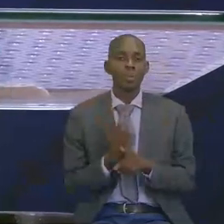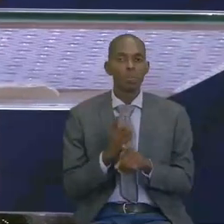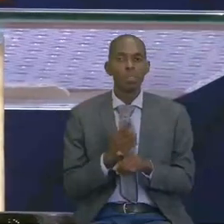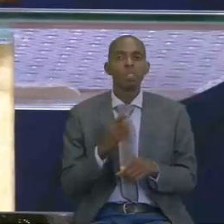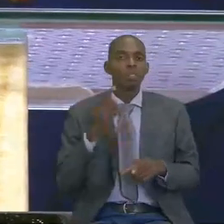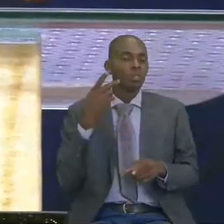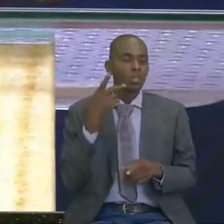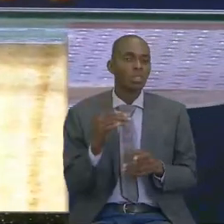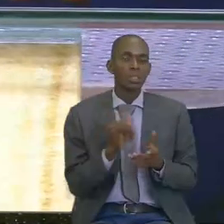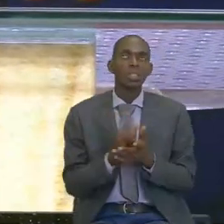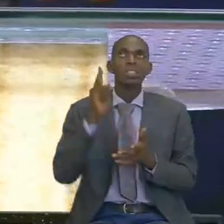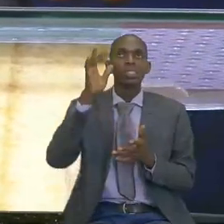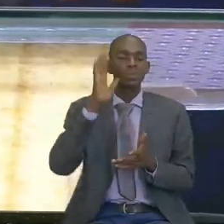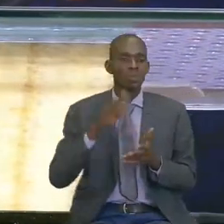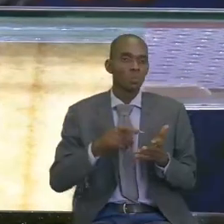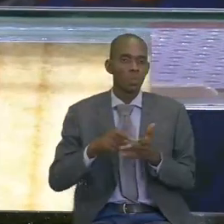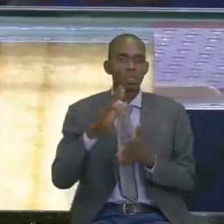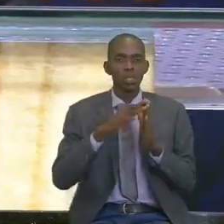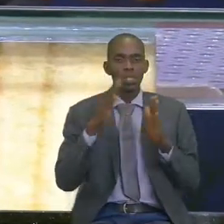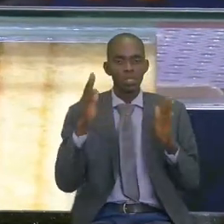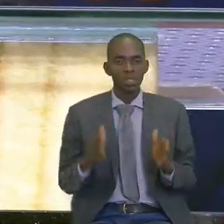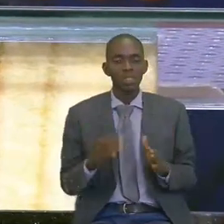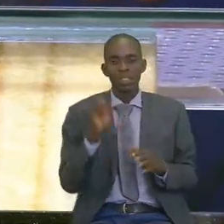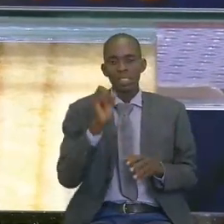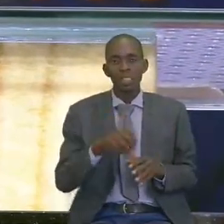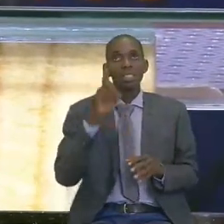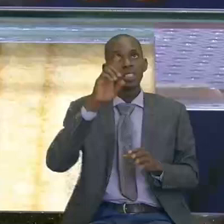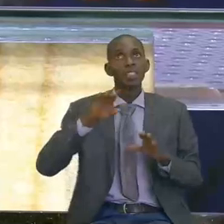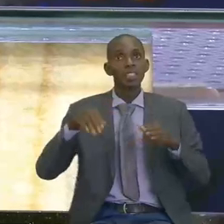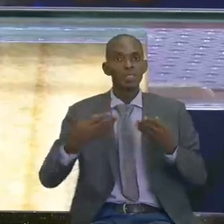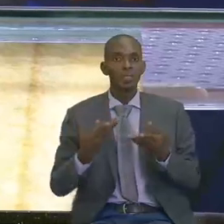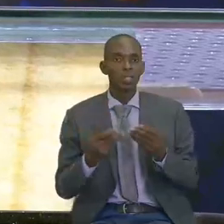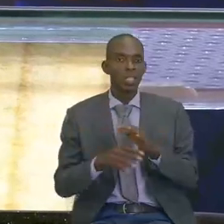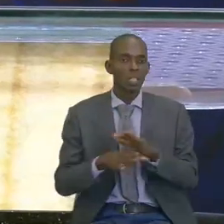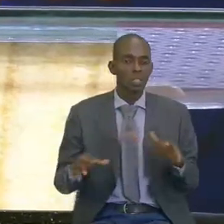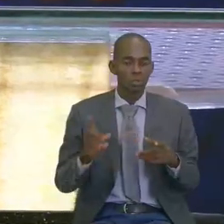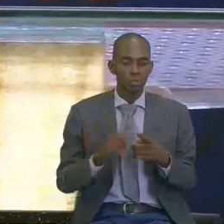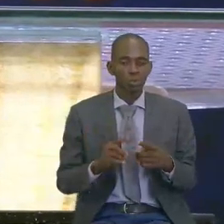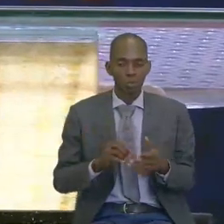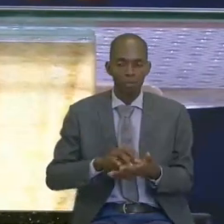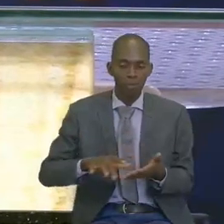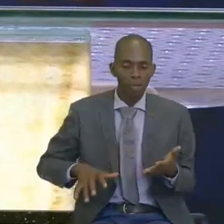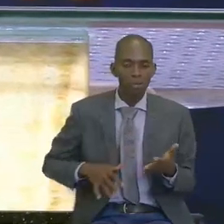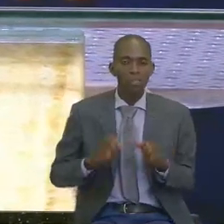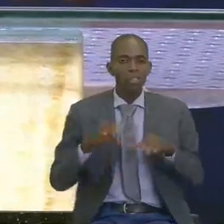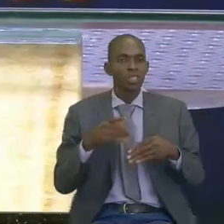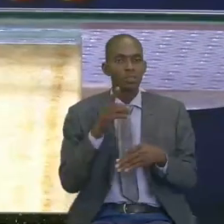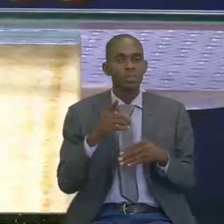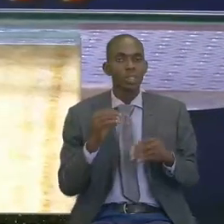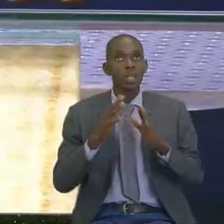loyer, il vous a donné le pays, il vous a donné la parcelle pour faire une maison,